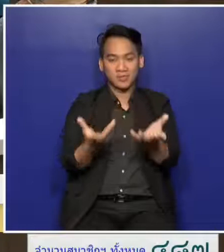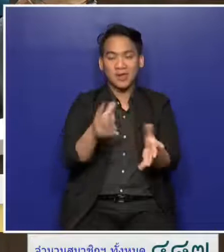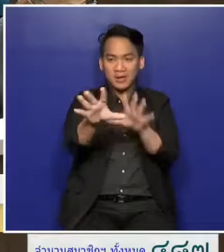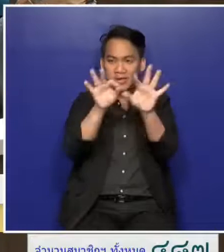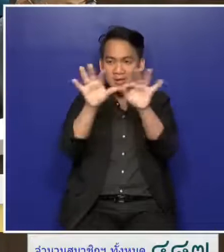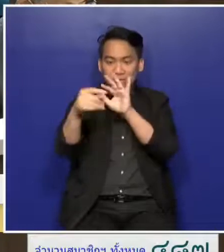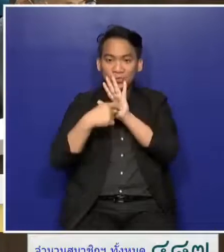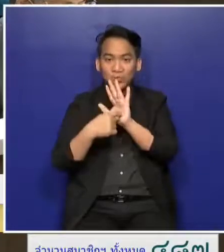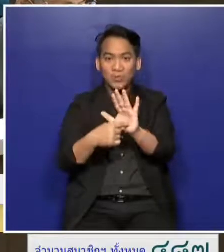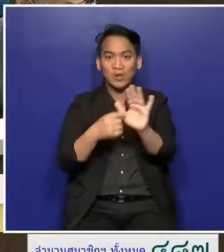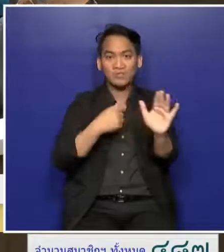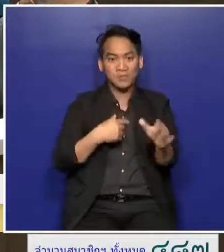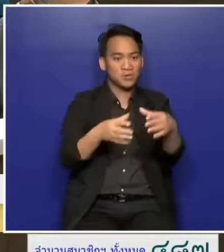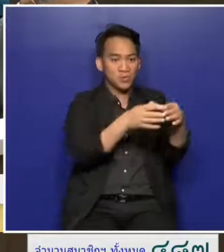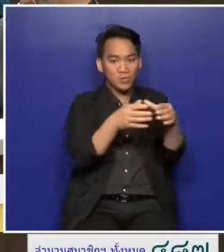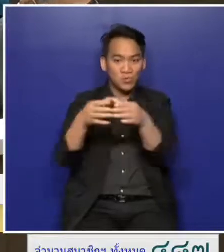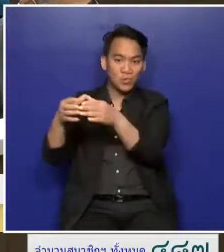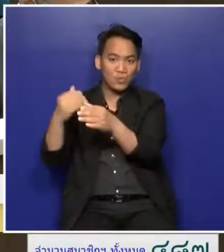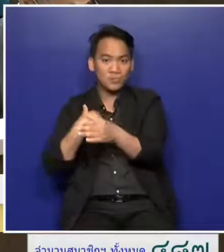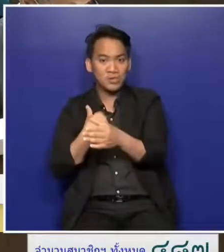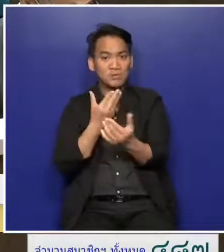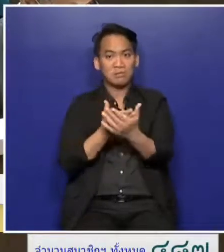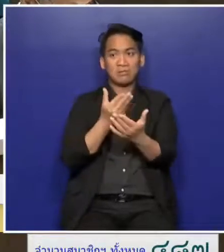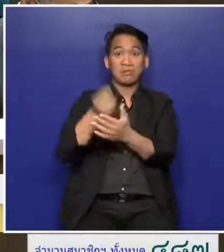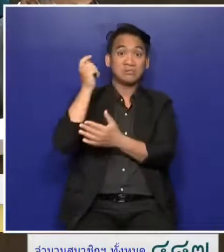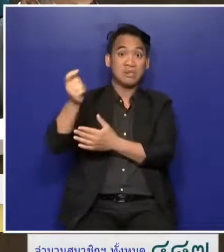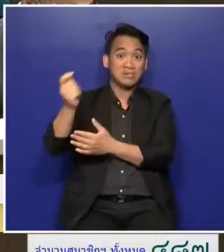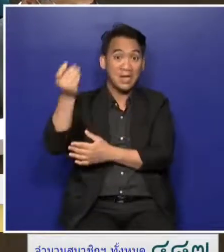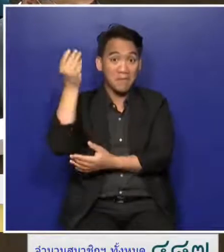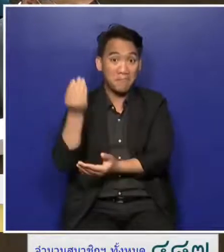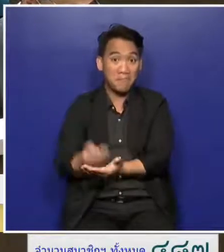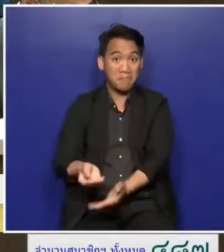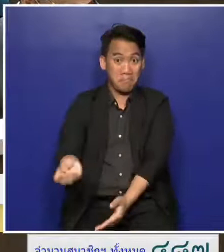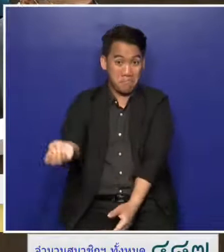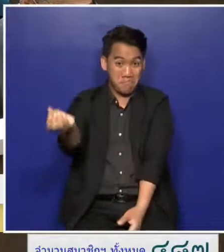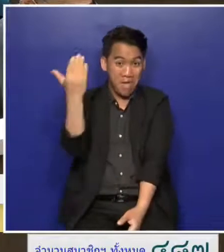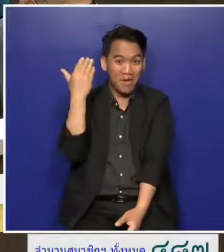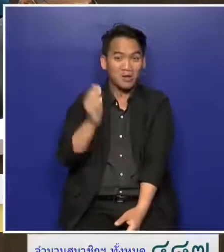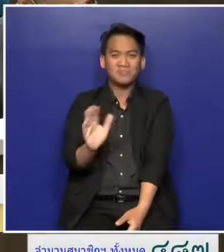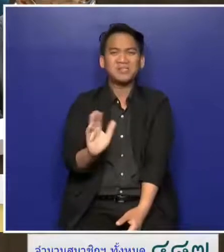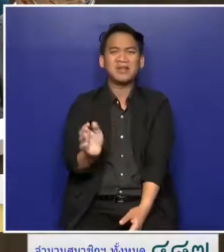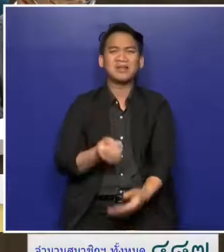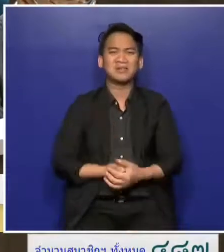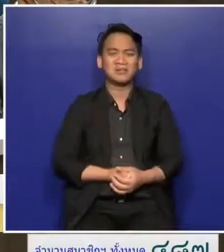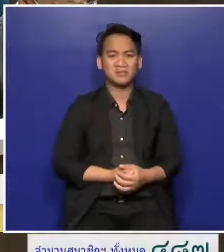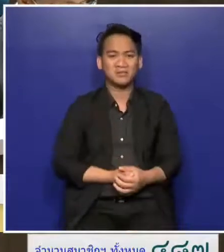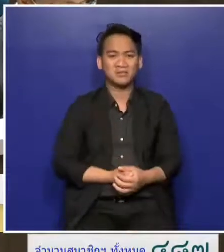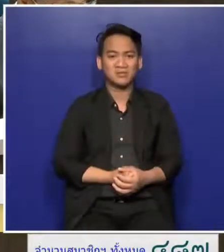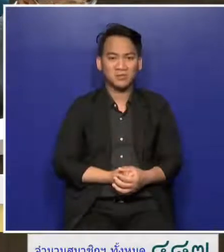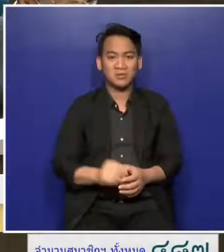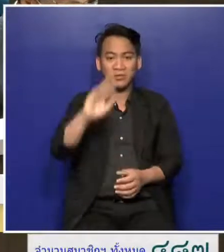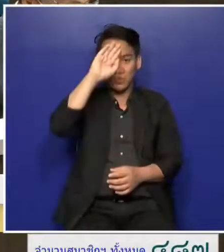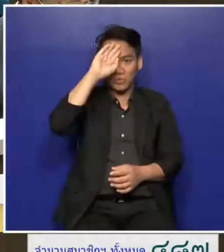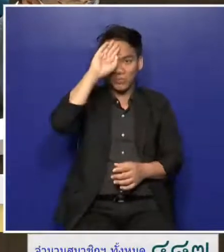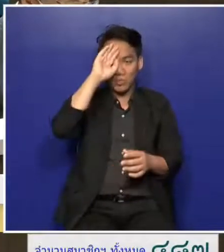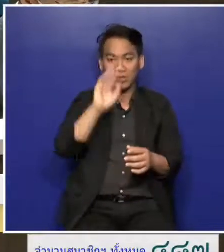ีการตรวจหมูมากเช่นนี้ก็ไมได้เปลองตอนทุอะไรเหตุทต้ตรวจเยอะและตรวจเร็วเพราจะได้แกคนป่วยออกจาก